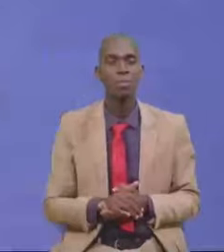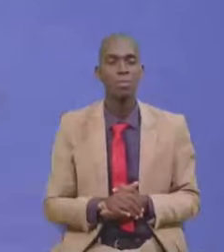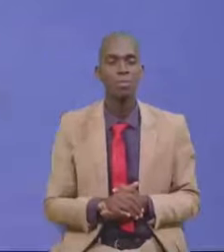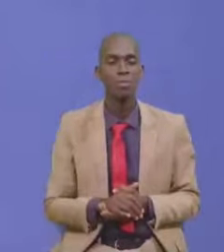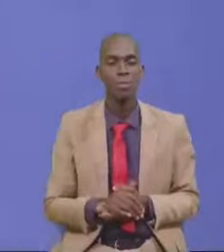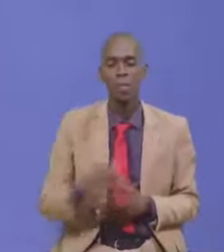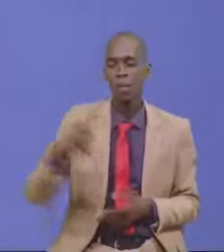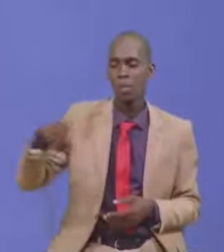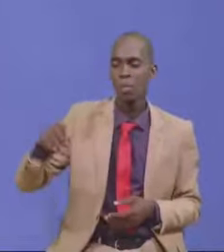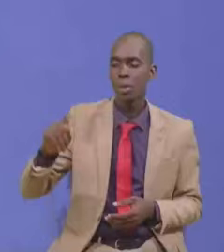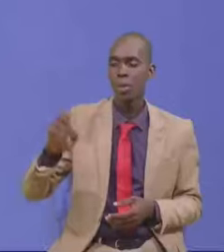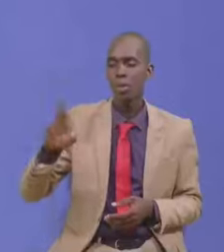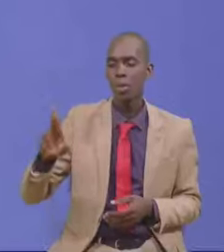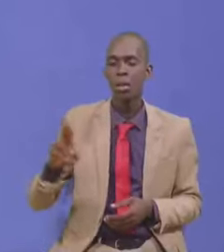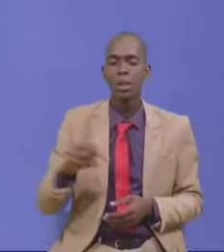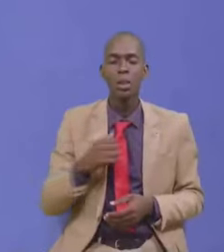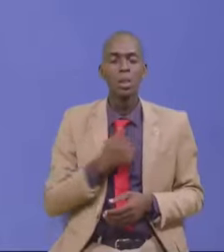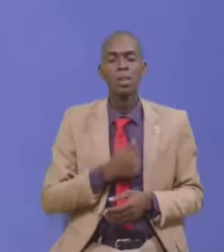Pierre avait regretté ce qu'il a fait.